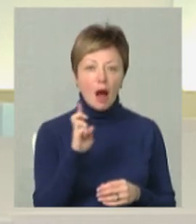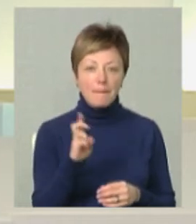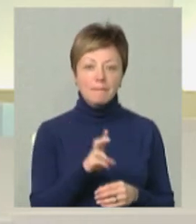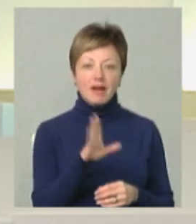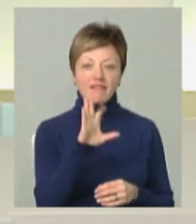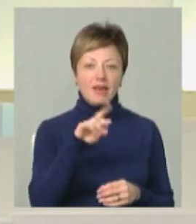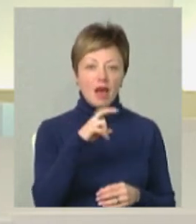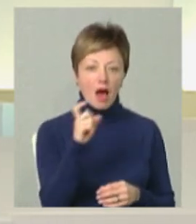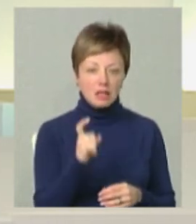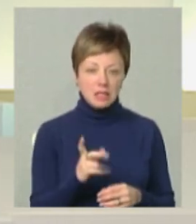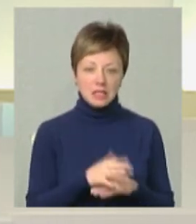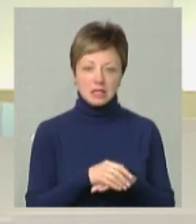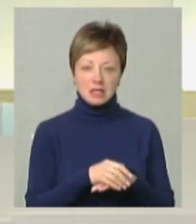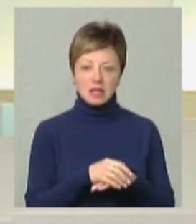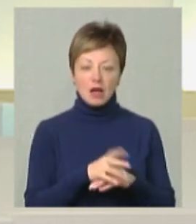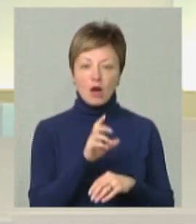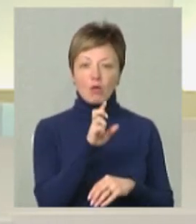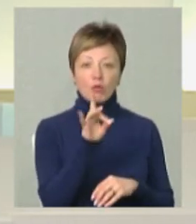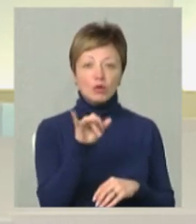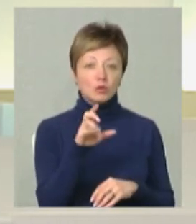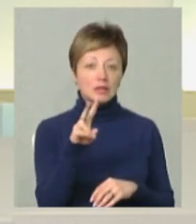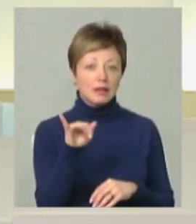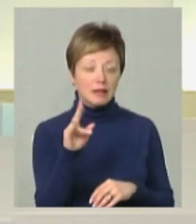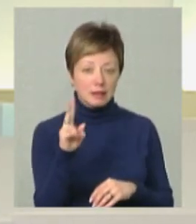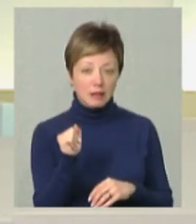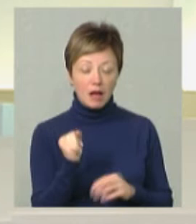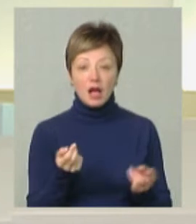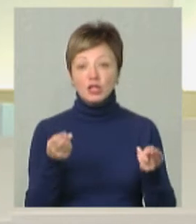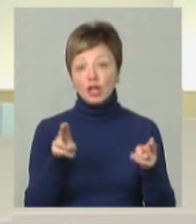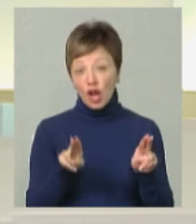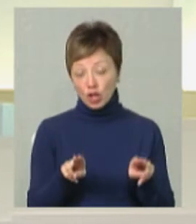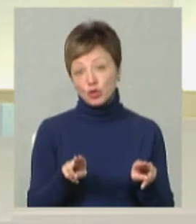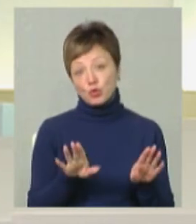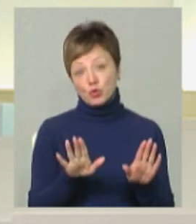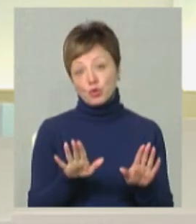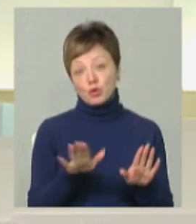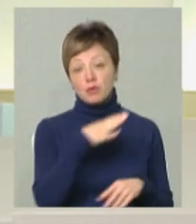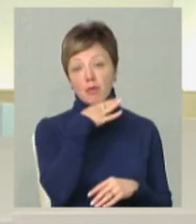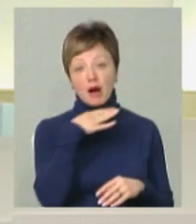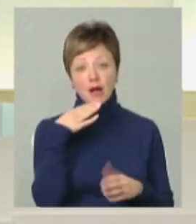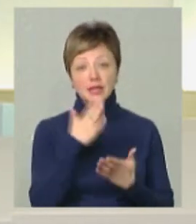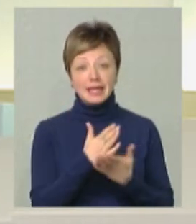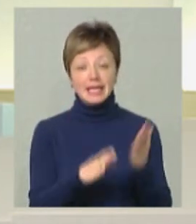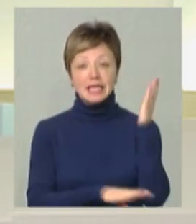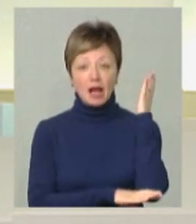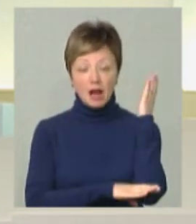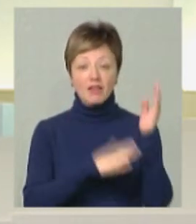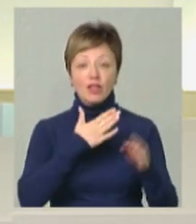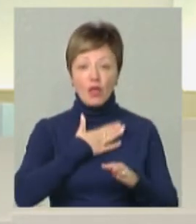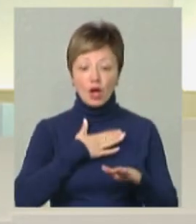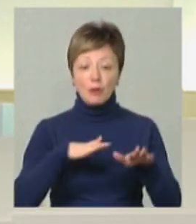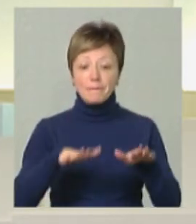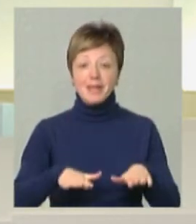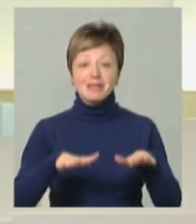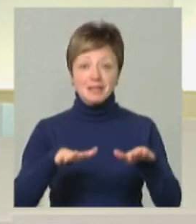в'язи, красиві наші бруслини. Зрештою, багато є дерев наших, місцевої